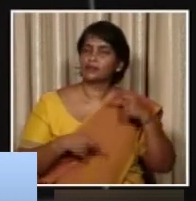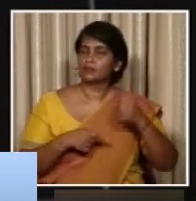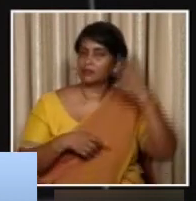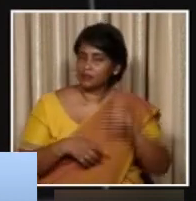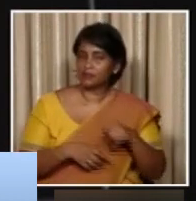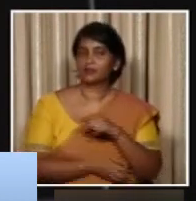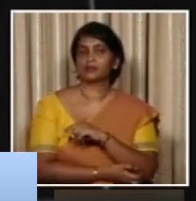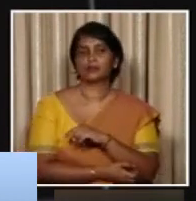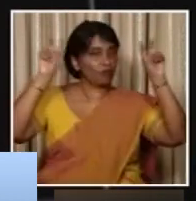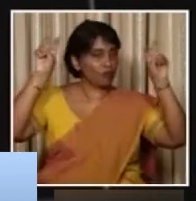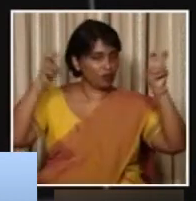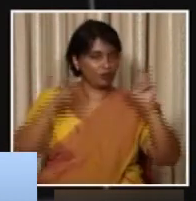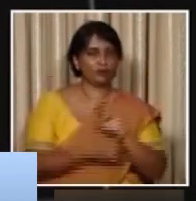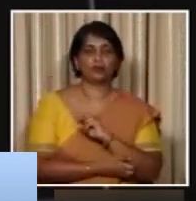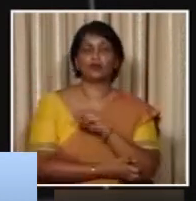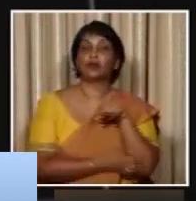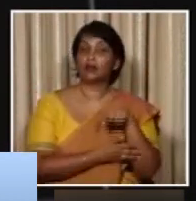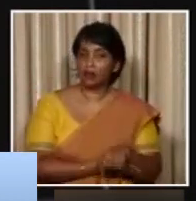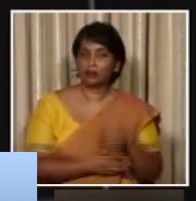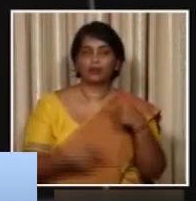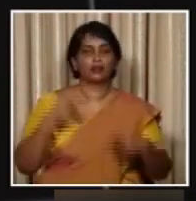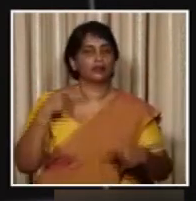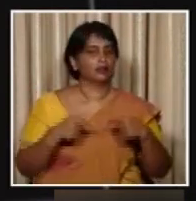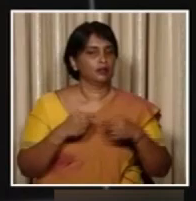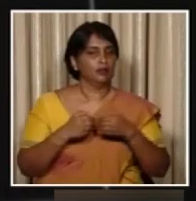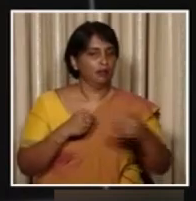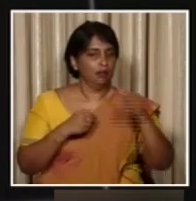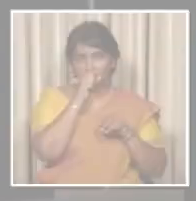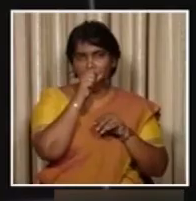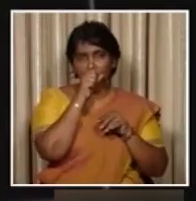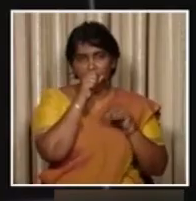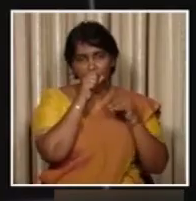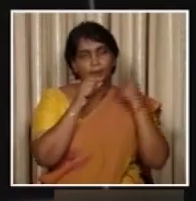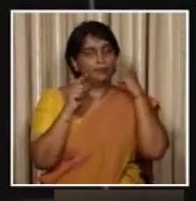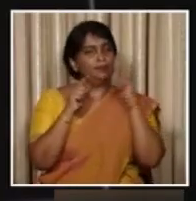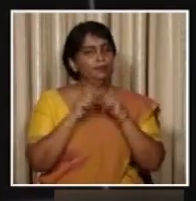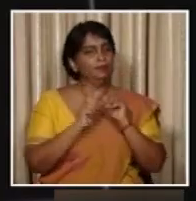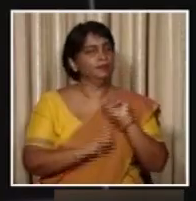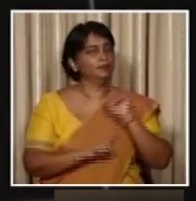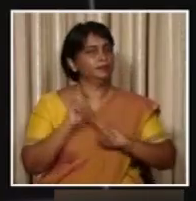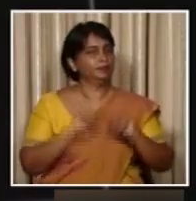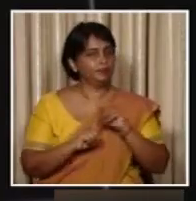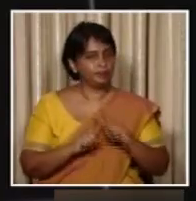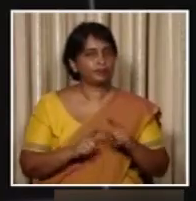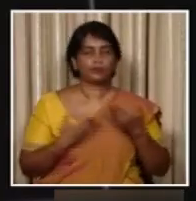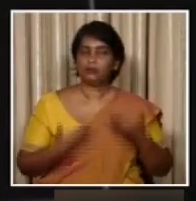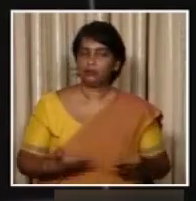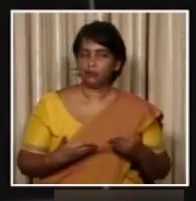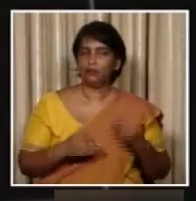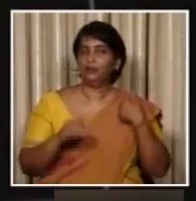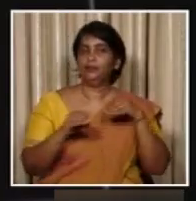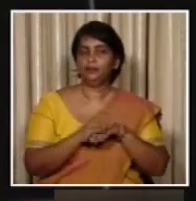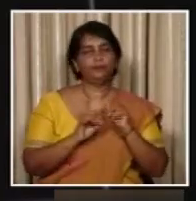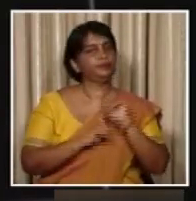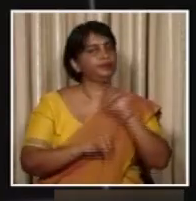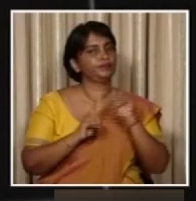කරපු මාතෘකාවක් අදත් විවාදයට ලක් කරන්න සිදුවීම් පිළිබඳව මේ පාර්ලිමේන්තුවේ වර්තමාන නියෝජනය කරන